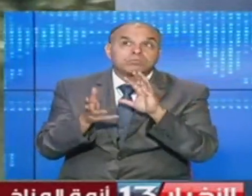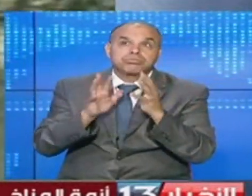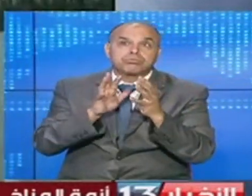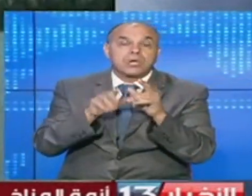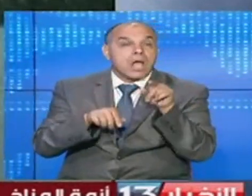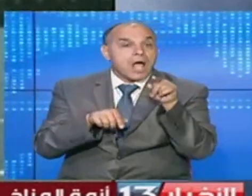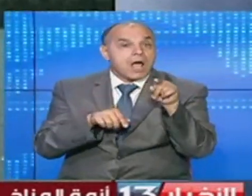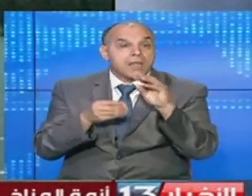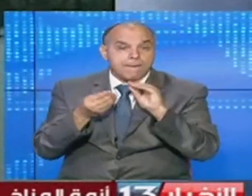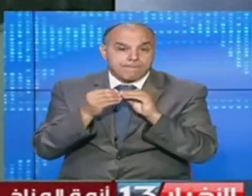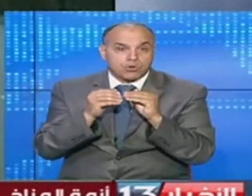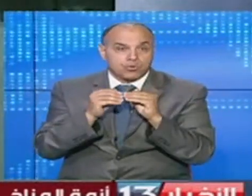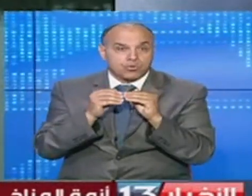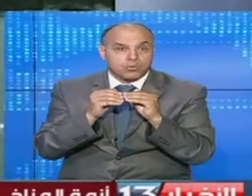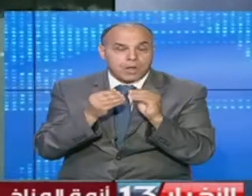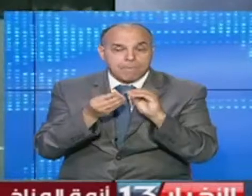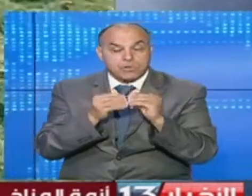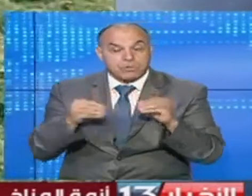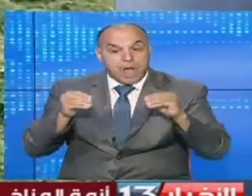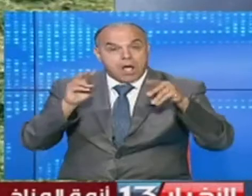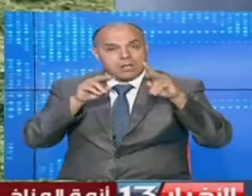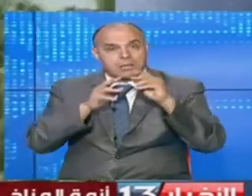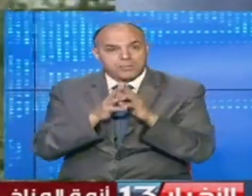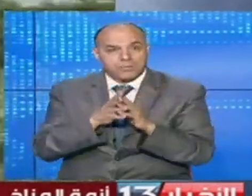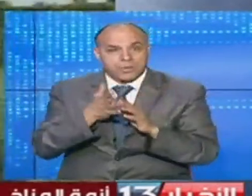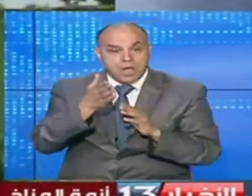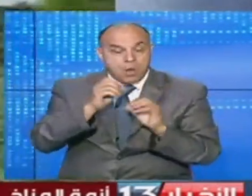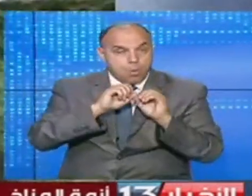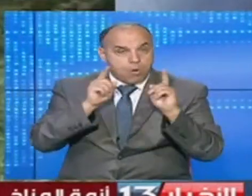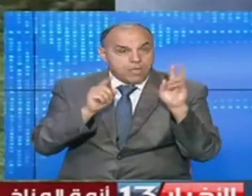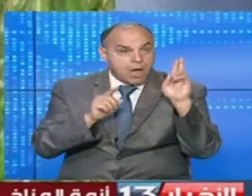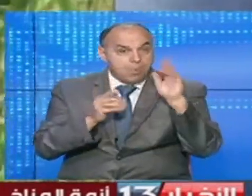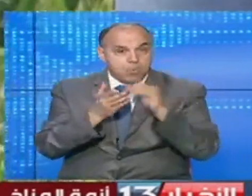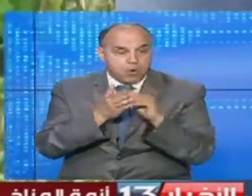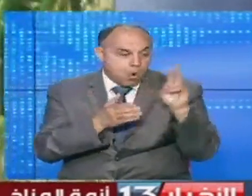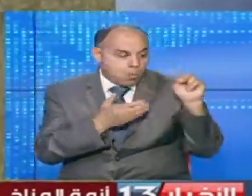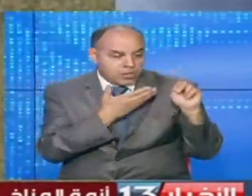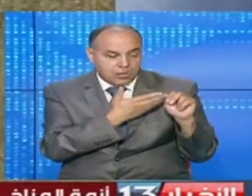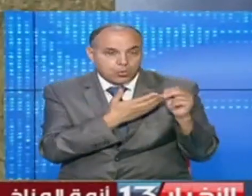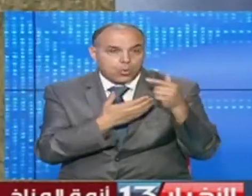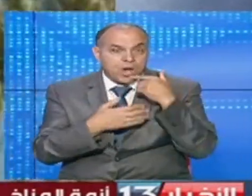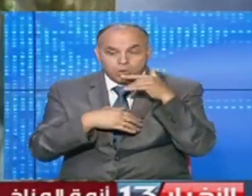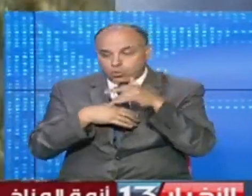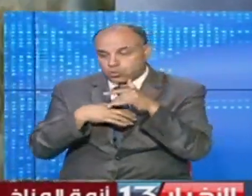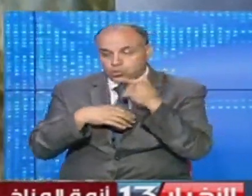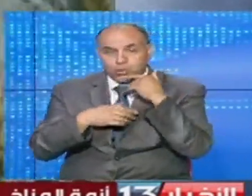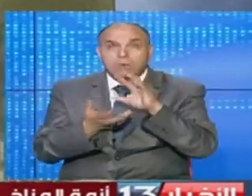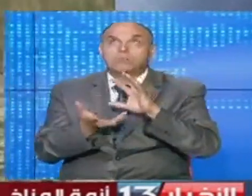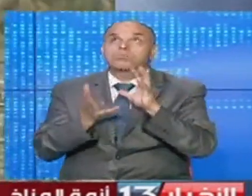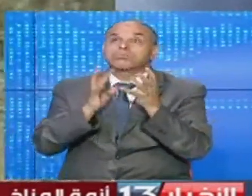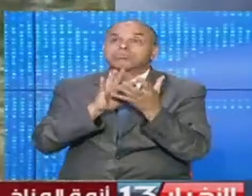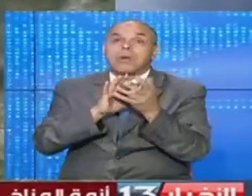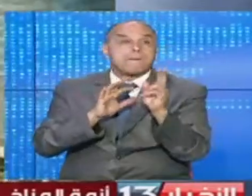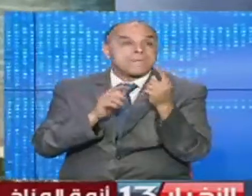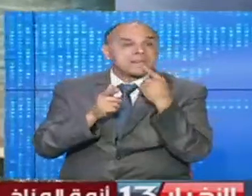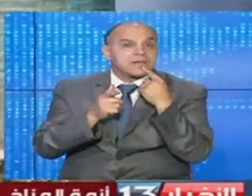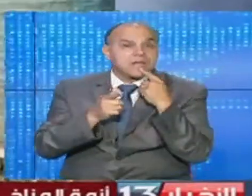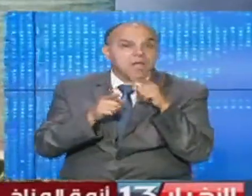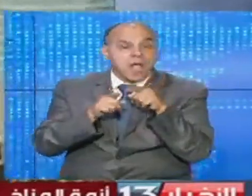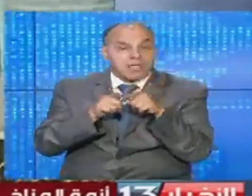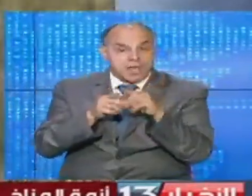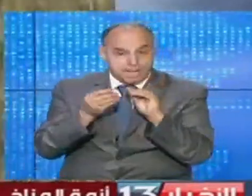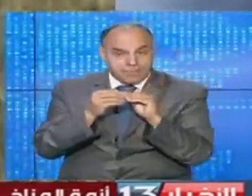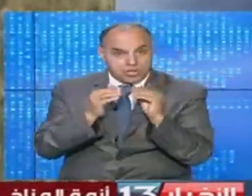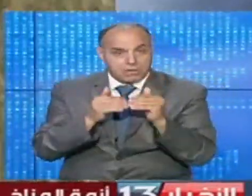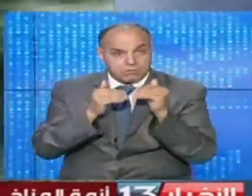ستؤدي بلا شك الى تفاقم هذا الوضع هذا واوضح التقرير الاممي ان تاثيرات التغير المناخي ستؤدي حتما الى